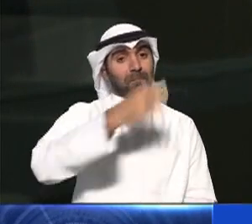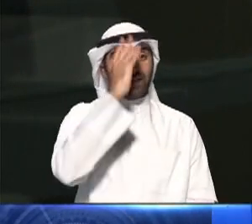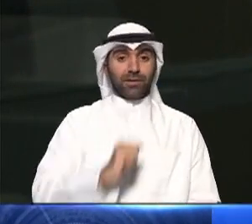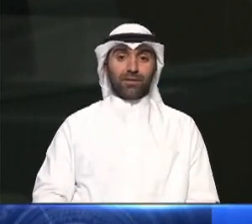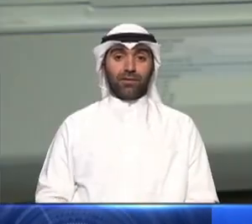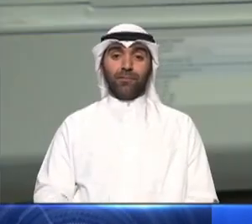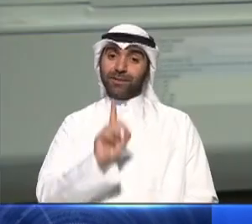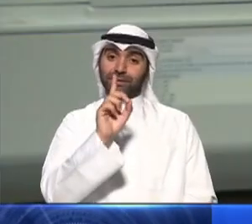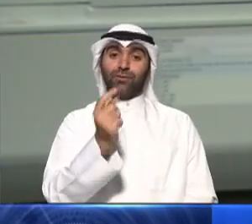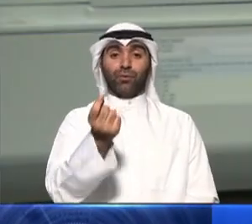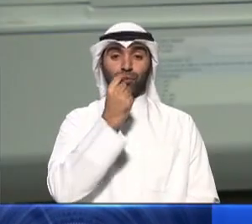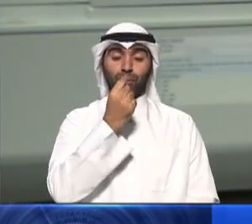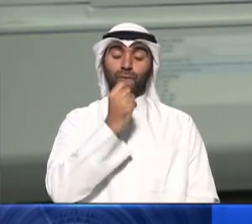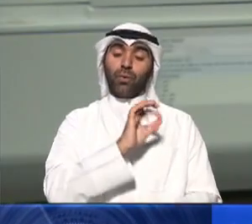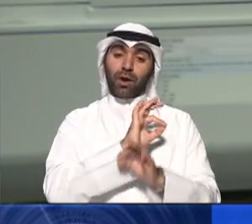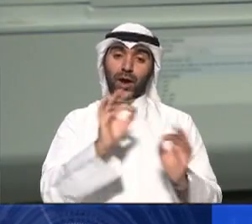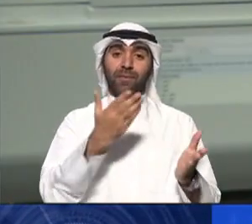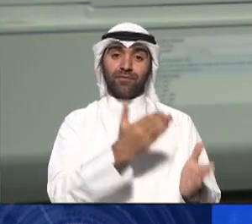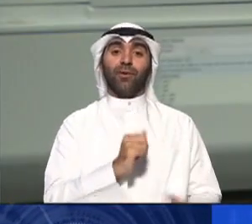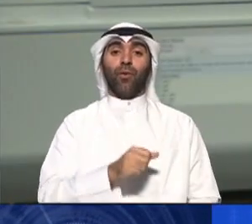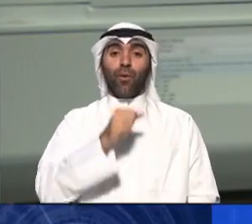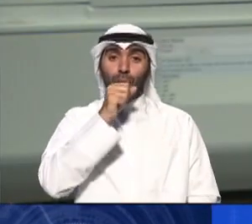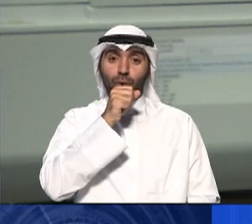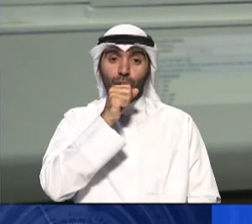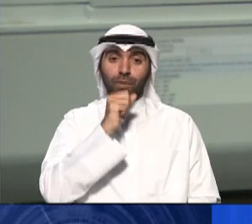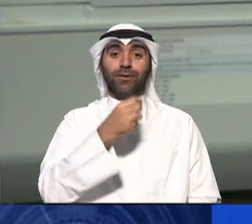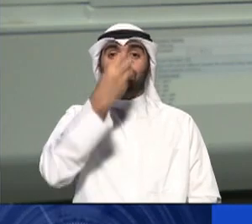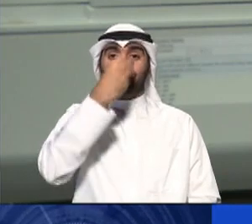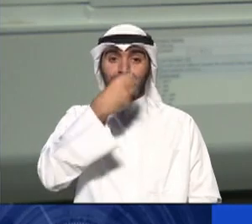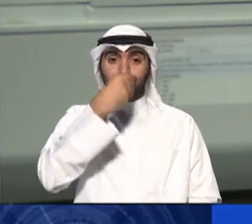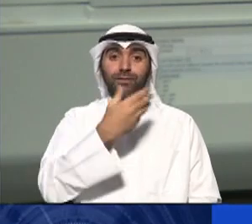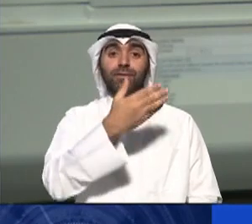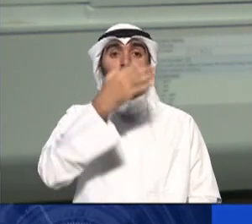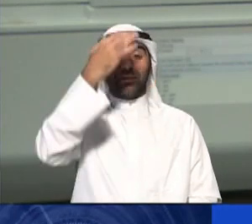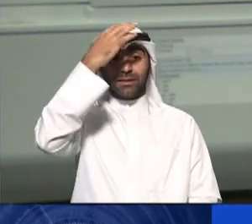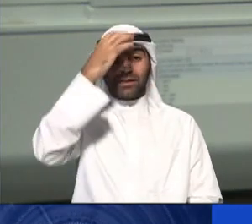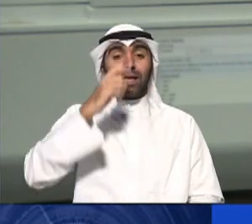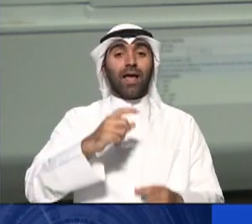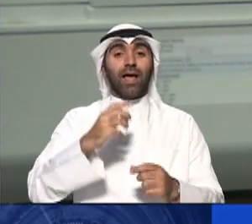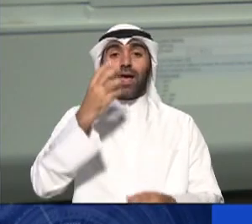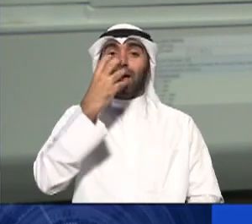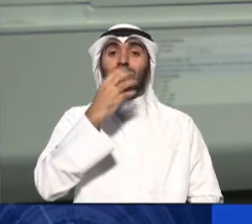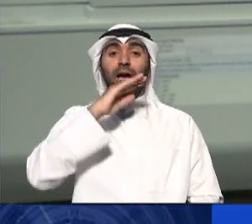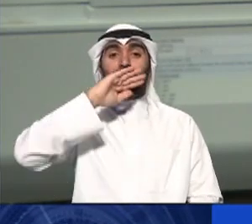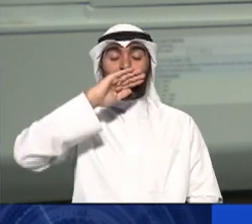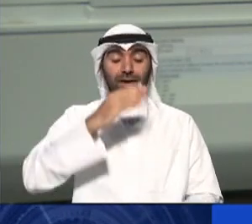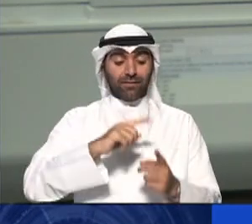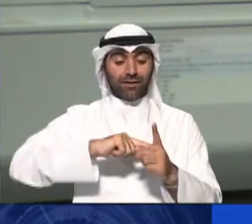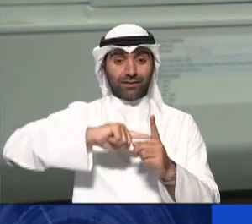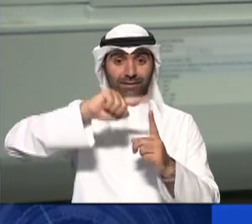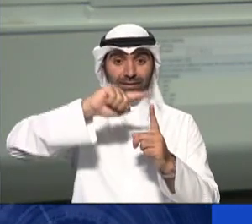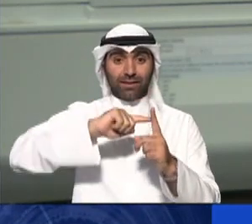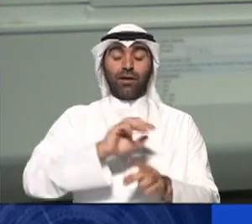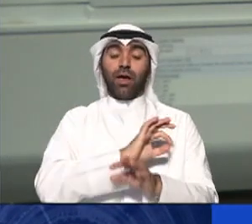من عدمه. نقوم بخطوات حق التست اللي هي the first step is extraction، اللي هي استخلاص الحمض